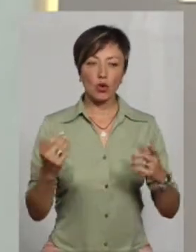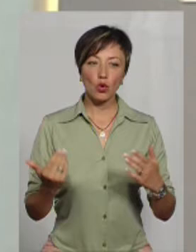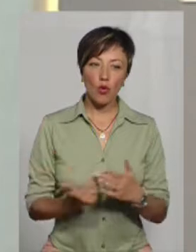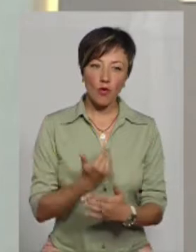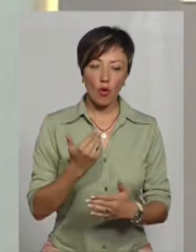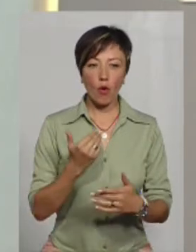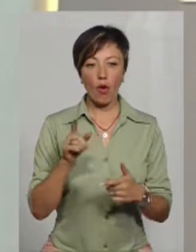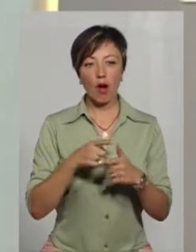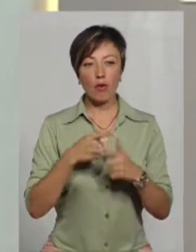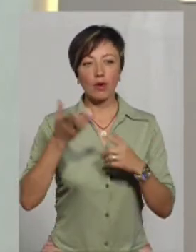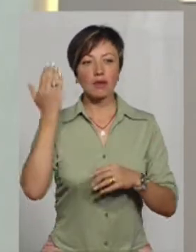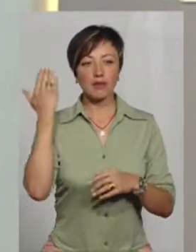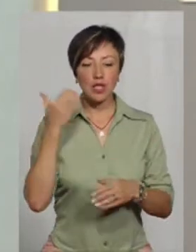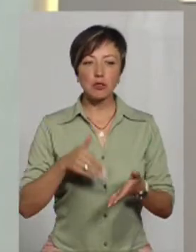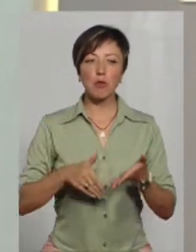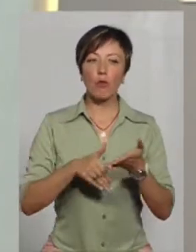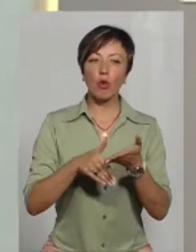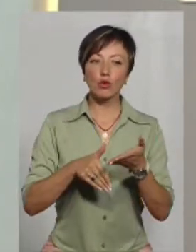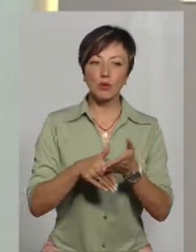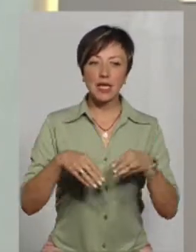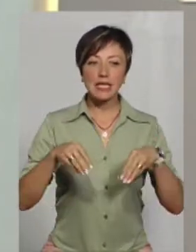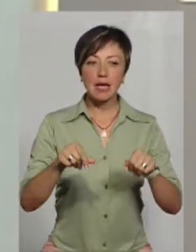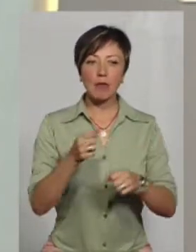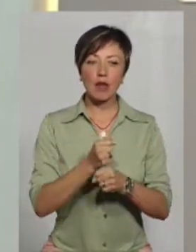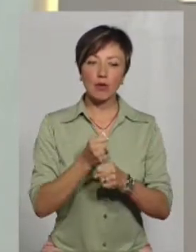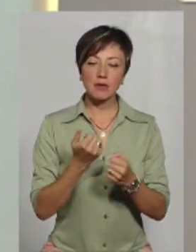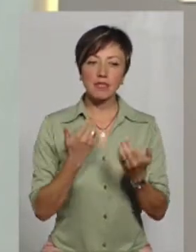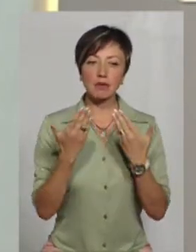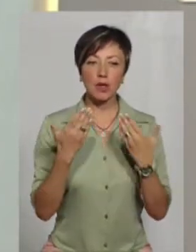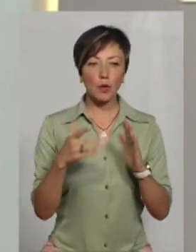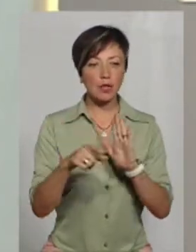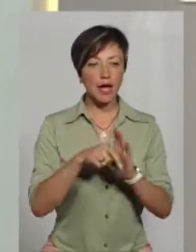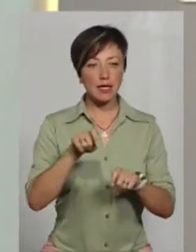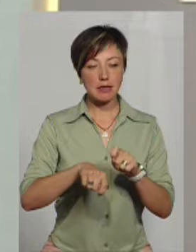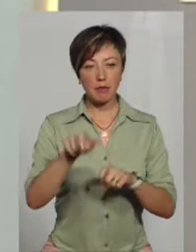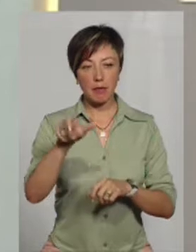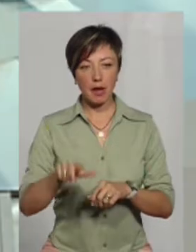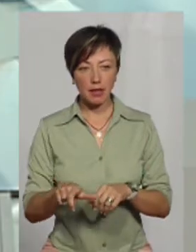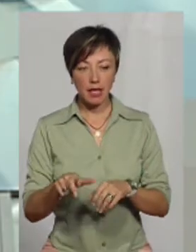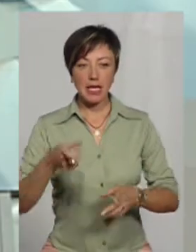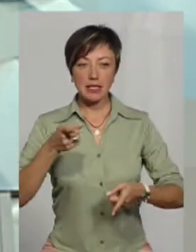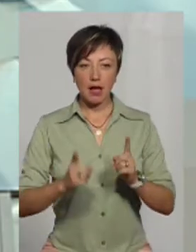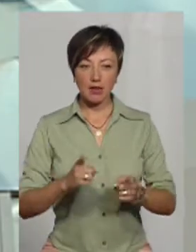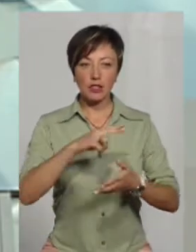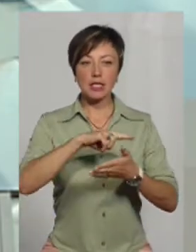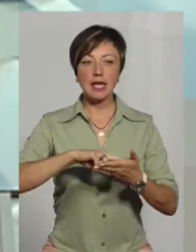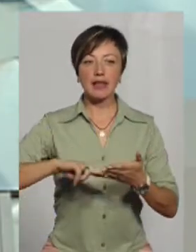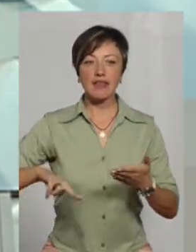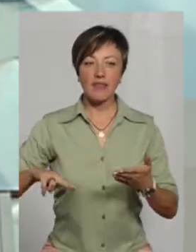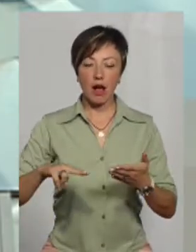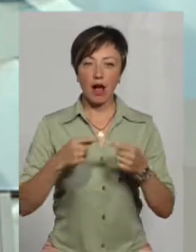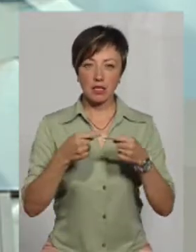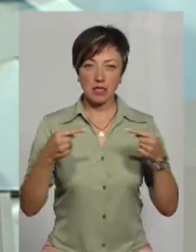чи добре забутого старого способу землеробства спілкуємось із експертом з органічної сертифікації